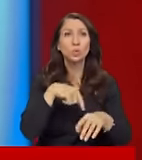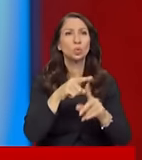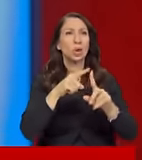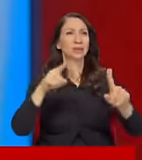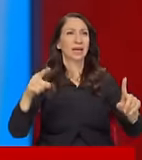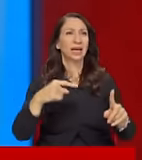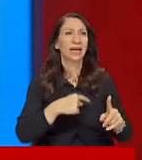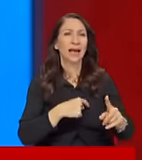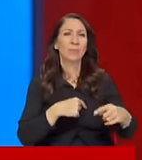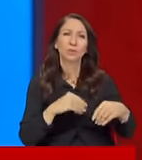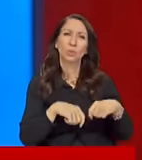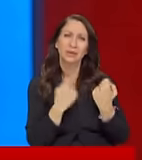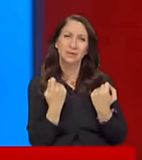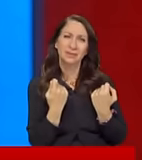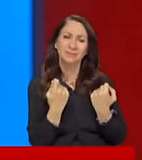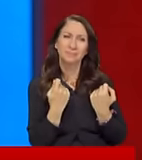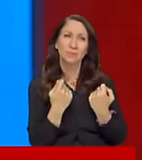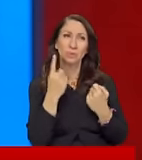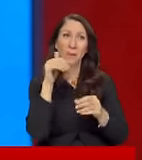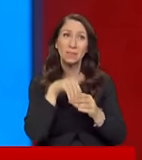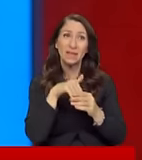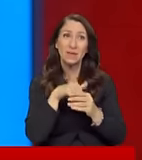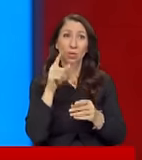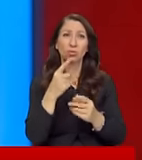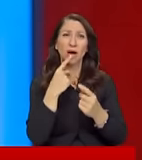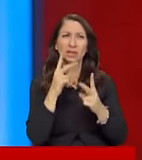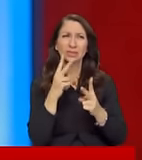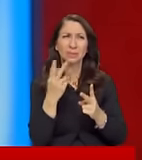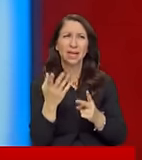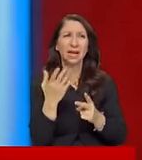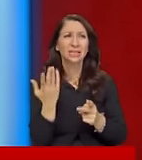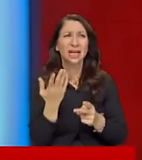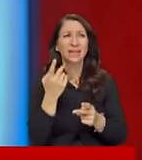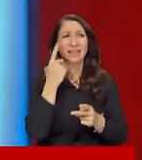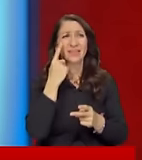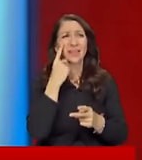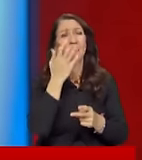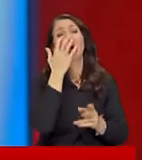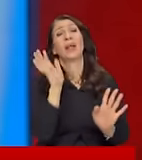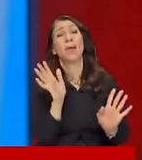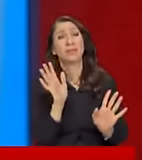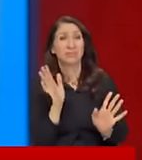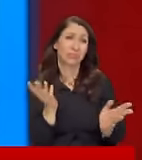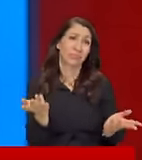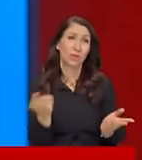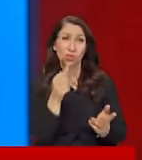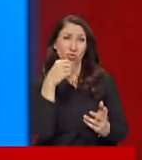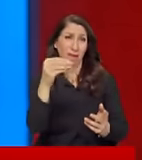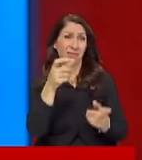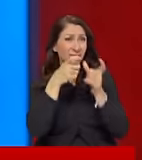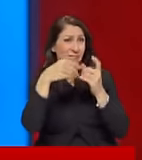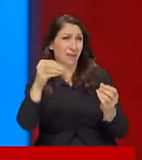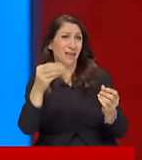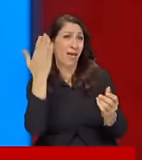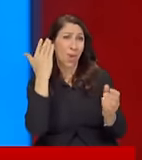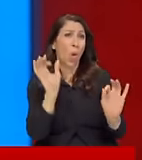süreçte kalpleri de çok kırıldı. Özellikle bir milletvekili ve onun çıkışıyla işte devletten beklemeyin her şeyi, işte su satın, simit satın